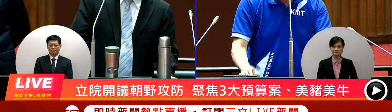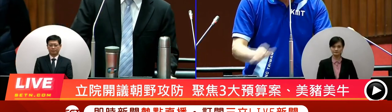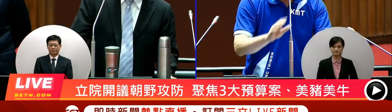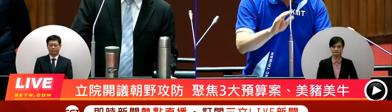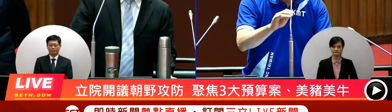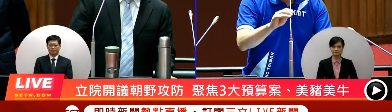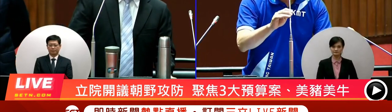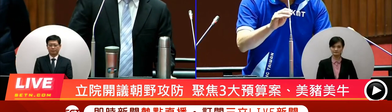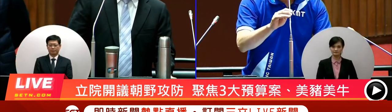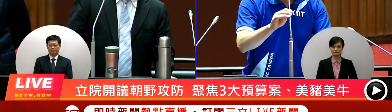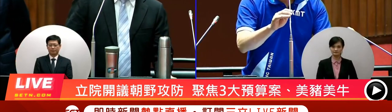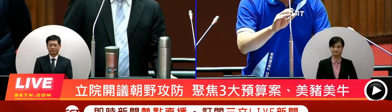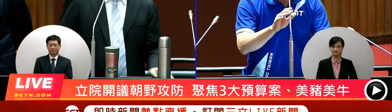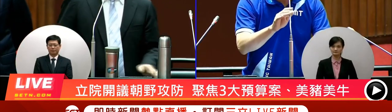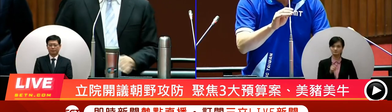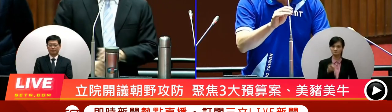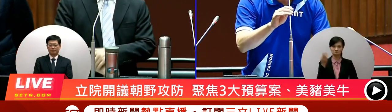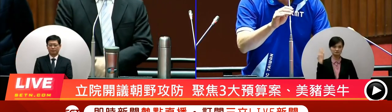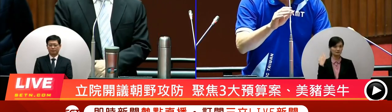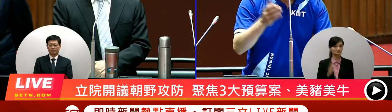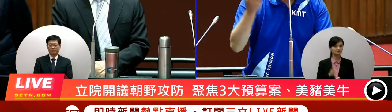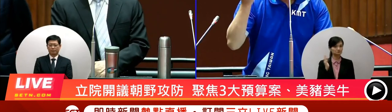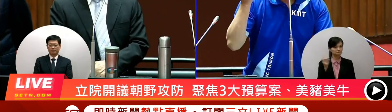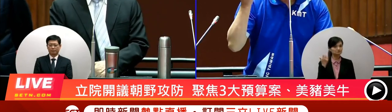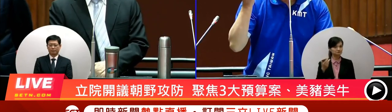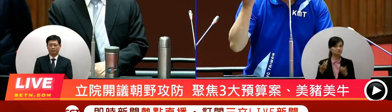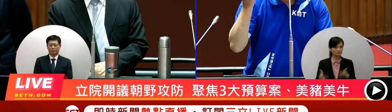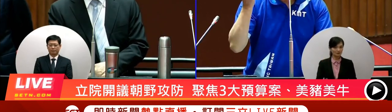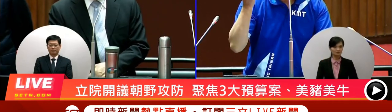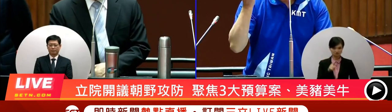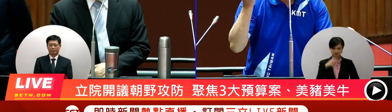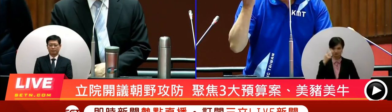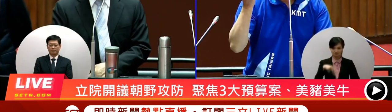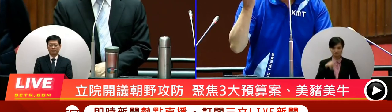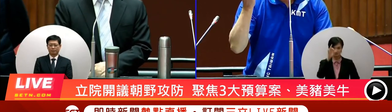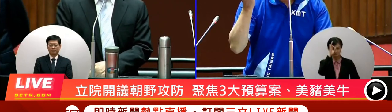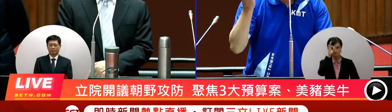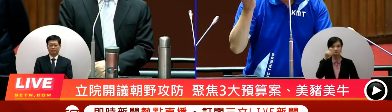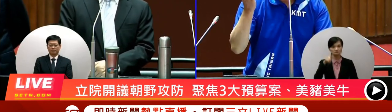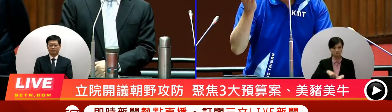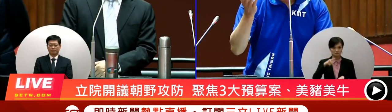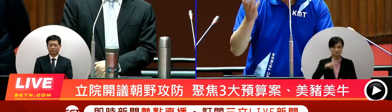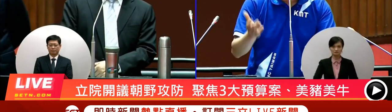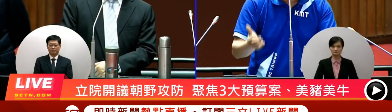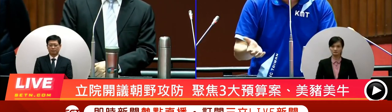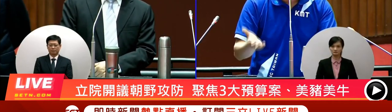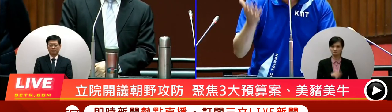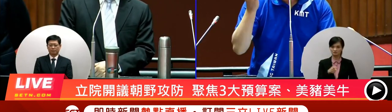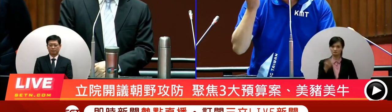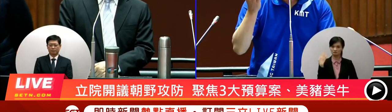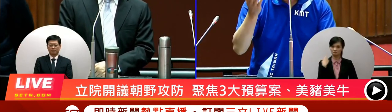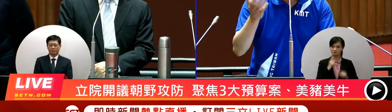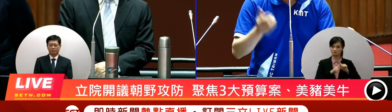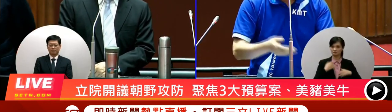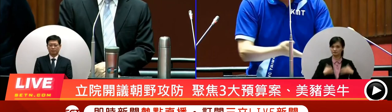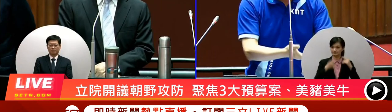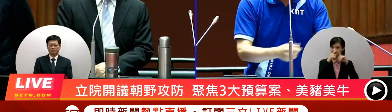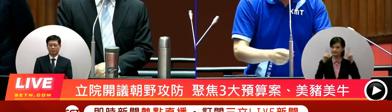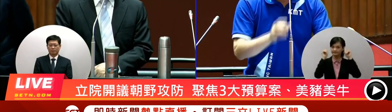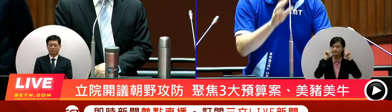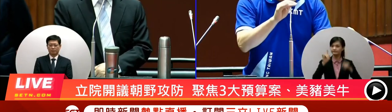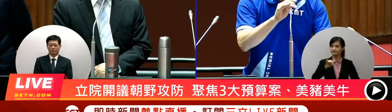这个我们把你讲过的话哈，再给你看一次了。你当中兴大学的教授，